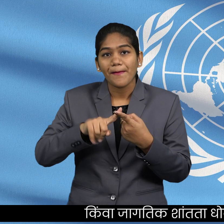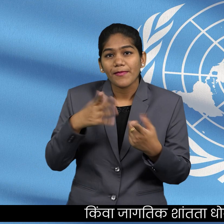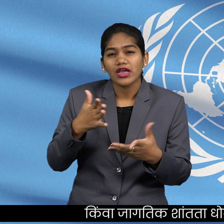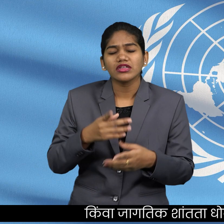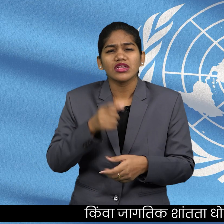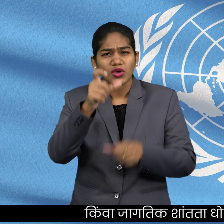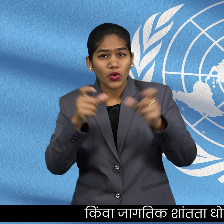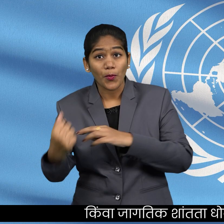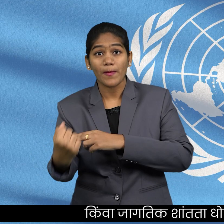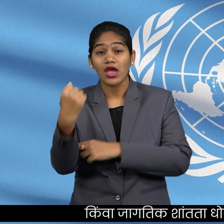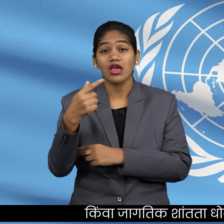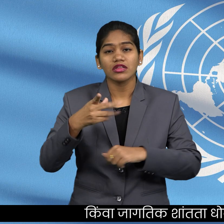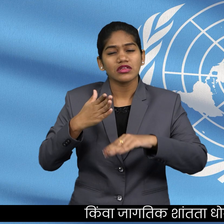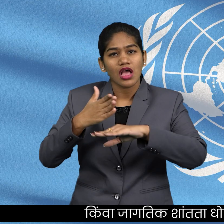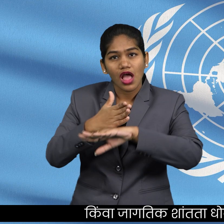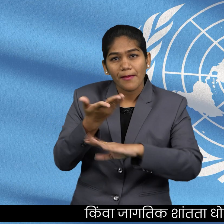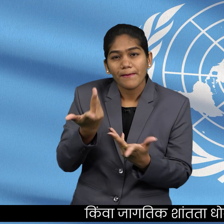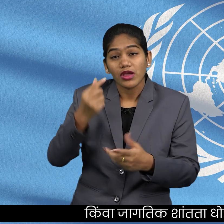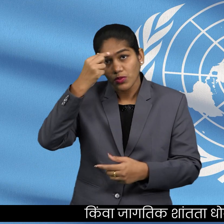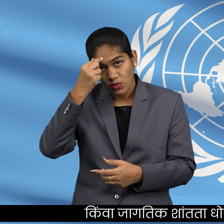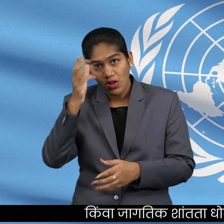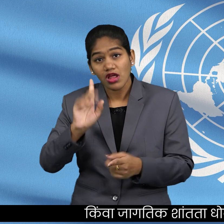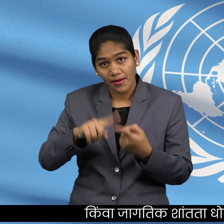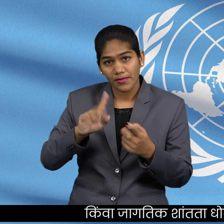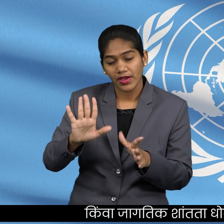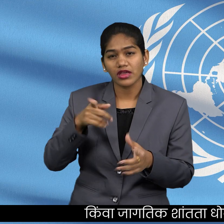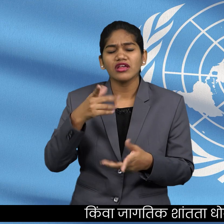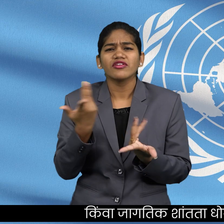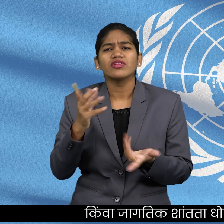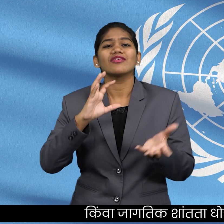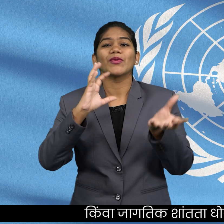शांतता धोक्यांच्या प्रकरणांमध्ये हस्तक्षेप करते.